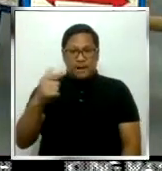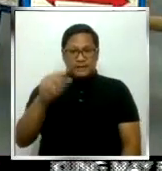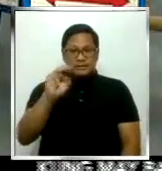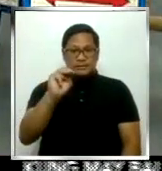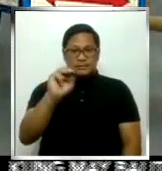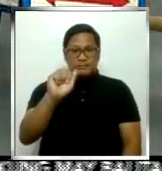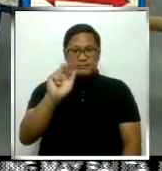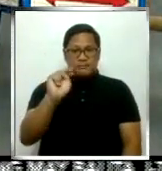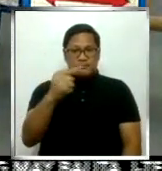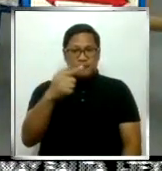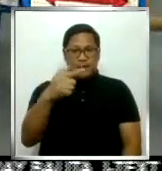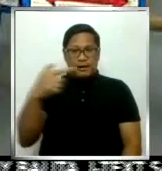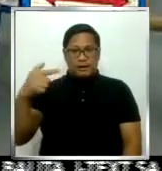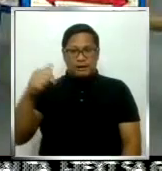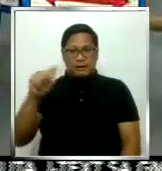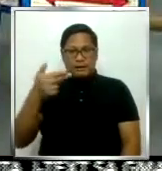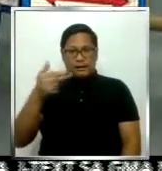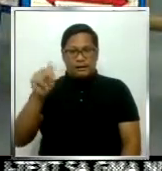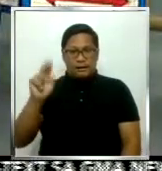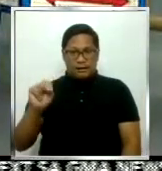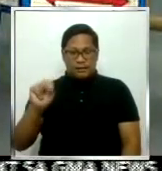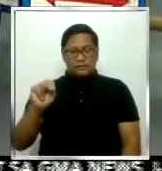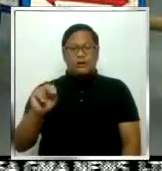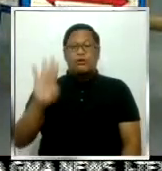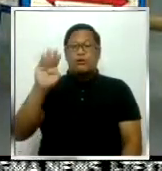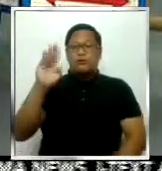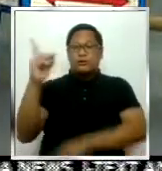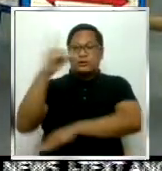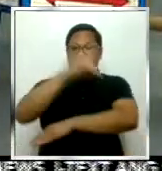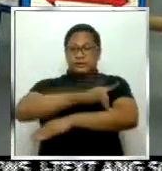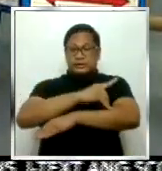enhanced local enhanced community quarantine.